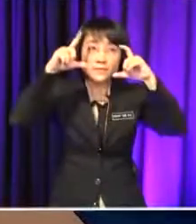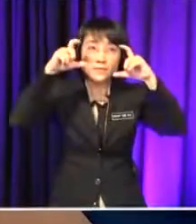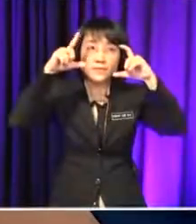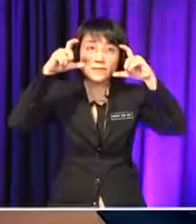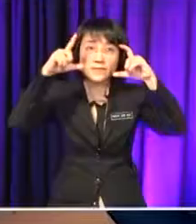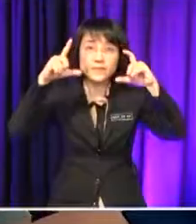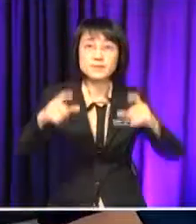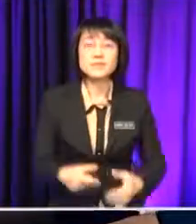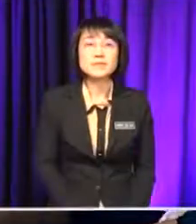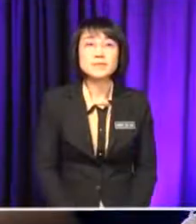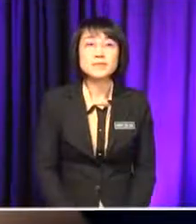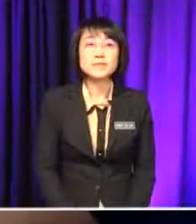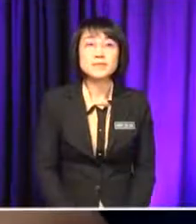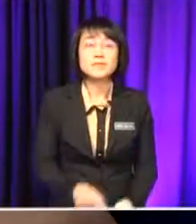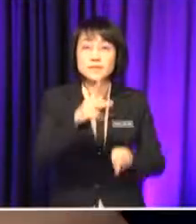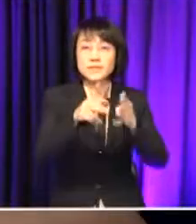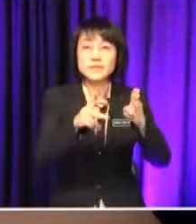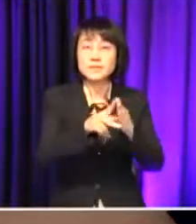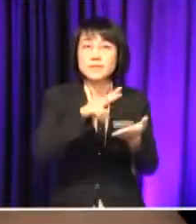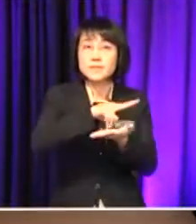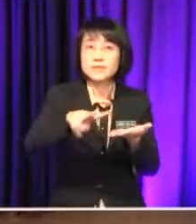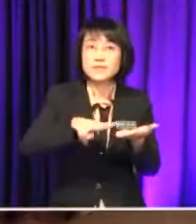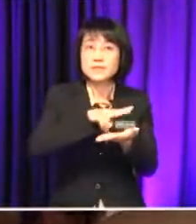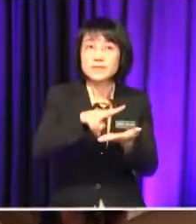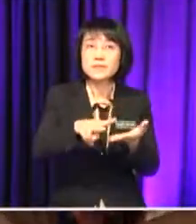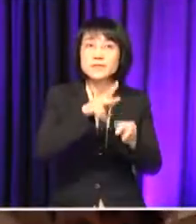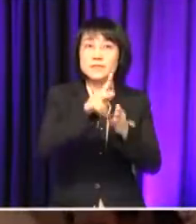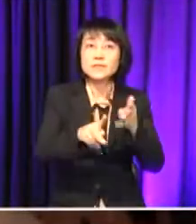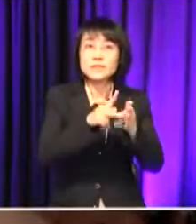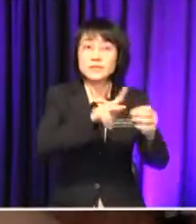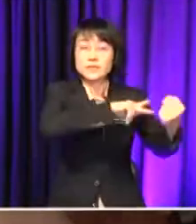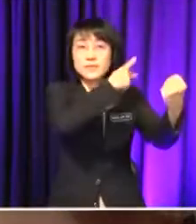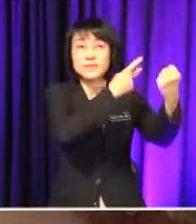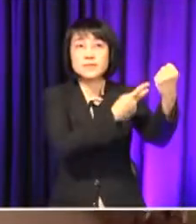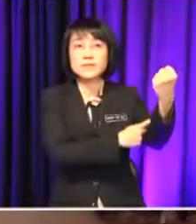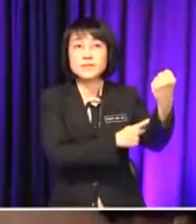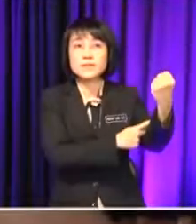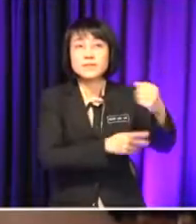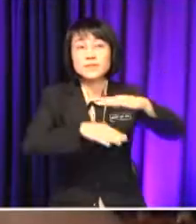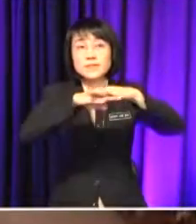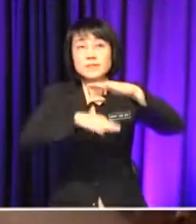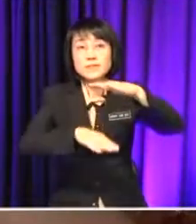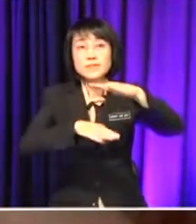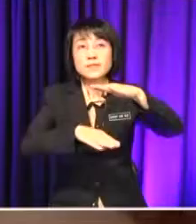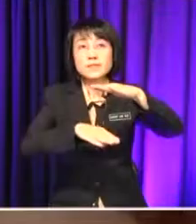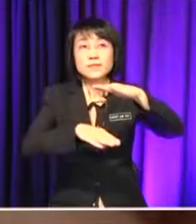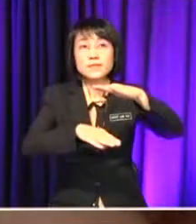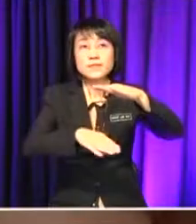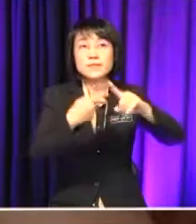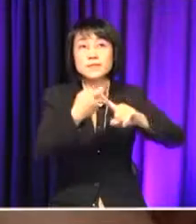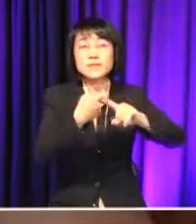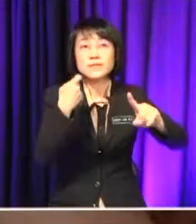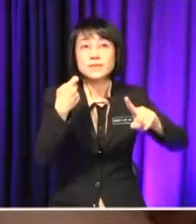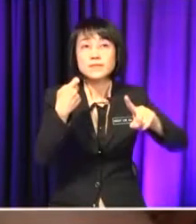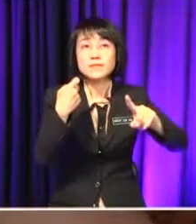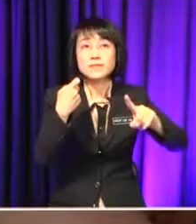Jadi daripada kamera ni kita ada kabel video dan juga kabel kuasa. Di bawah ini pula juga daripada